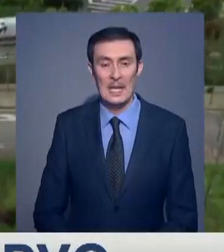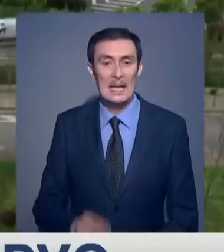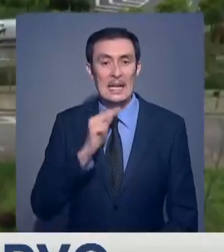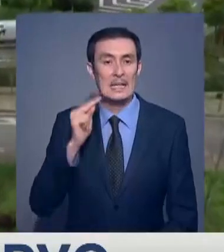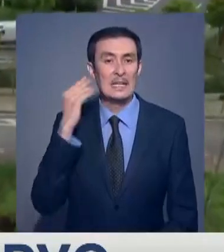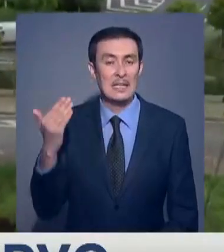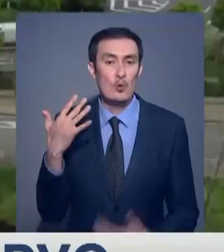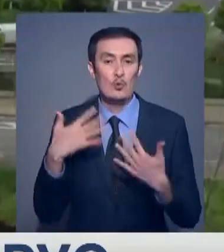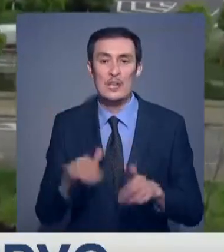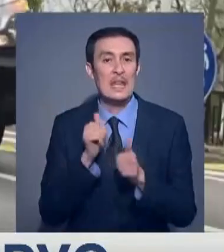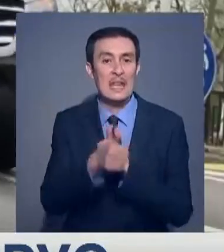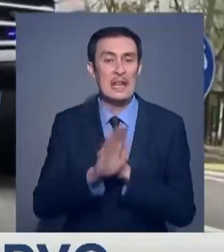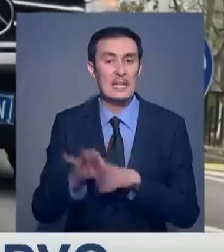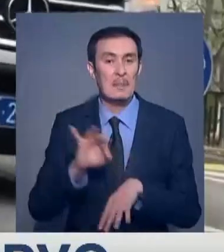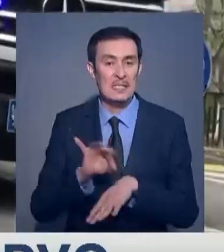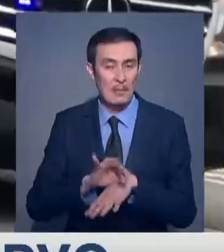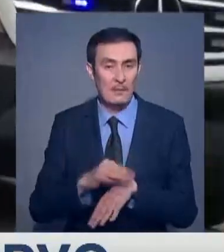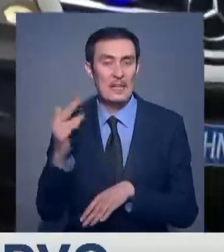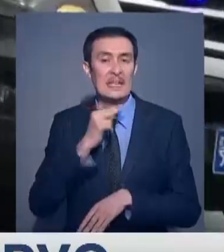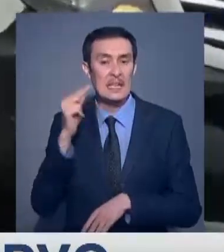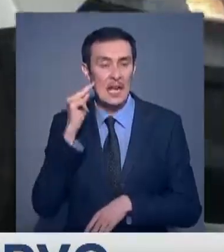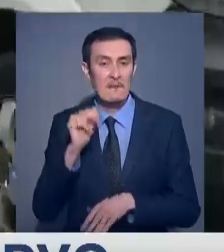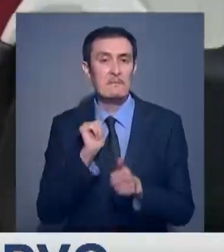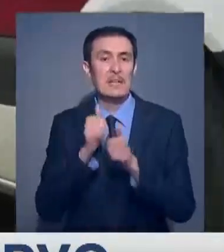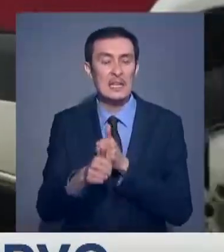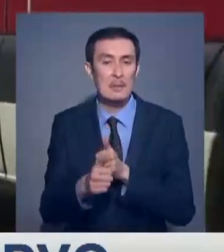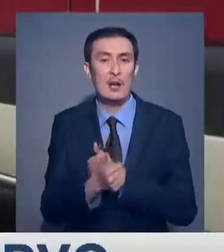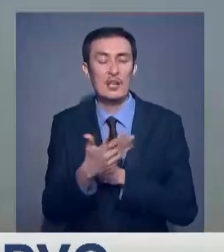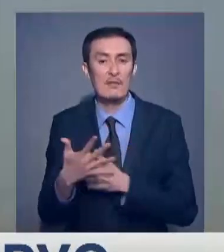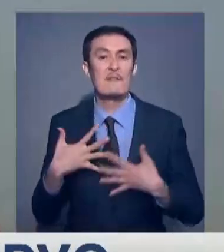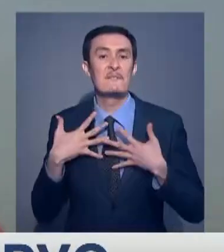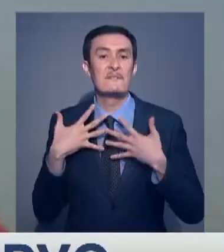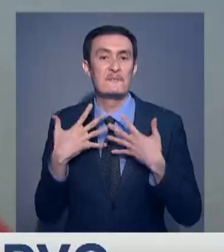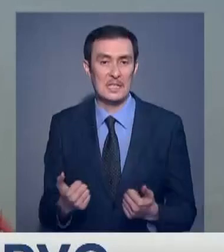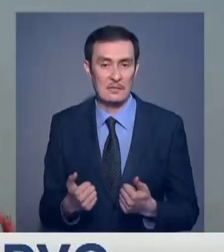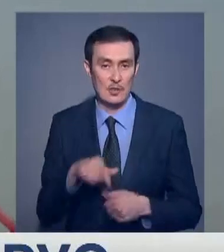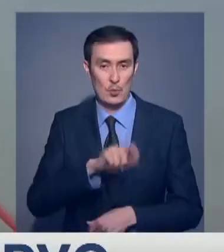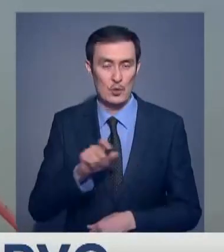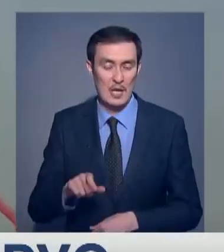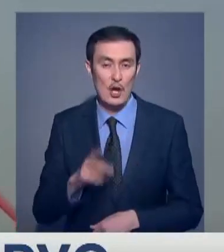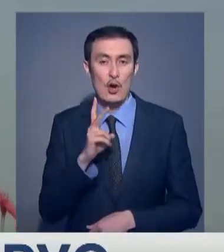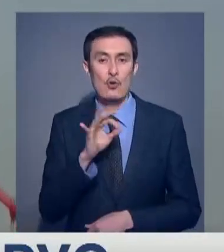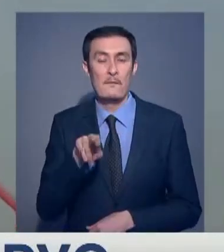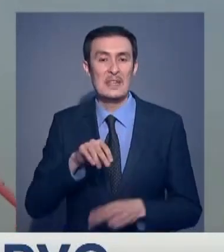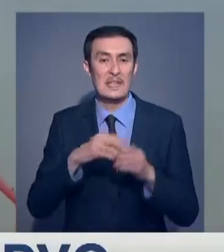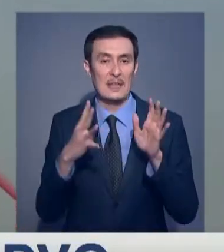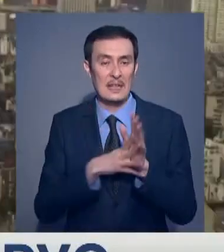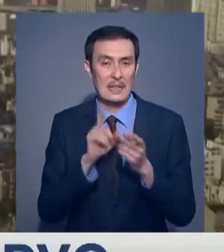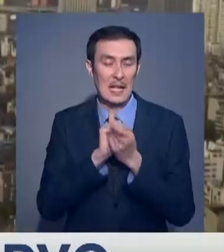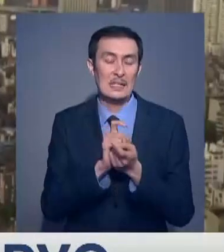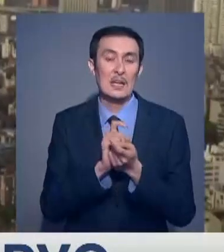Китай уже давно не лидер по числу заболевших. Поднебесная впереди всех по количеству выздоровевших. С COVID-19 здесь